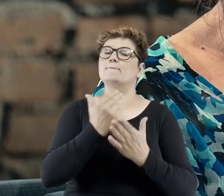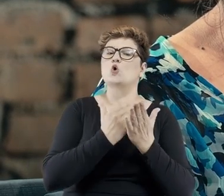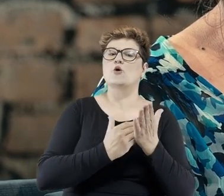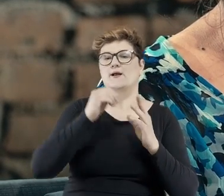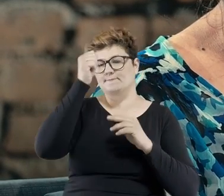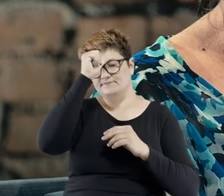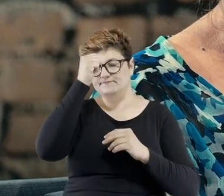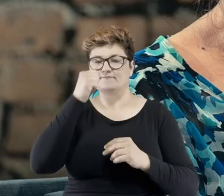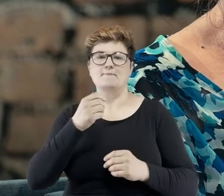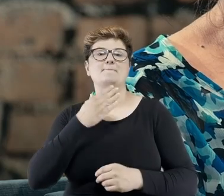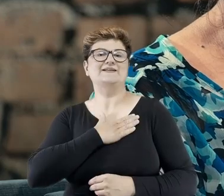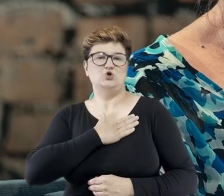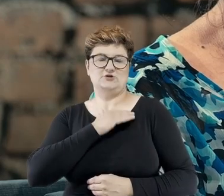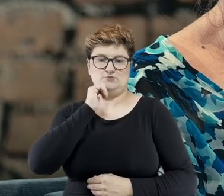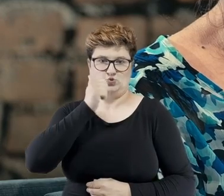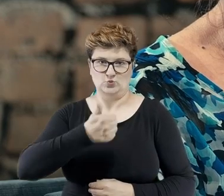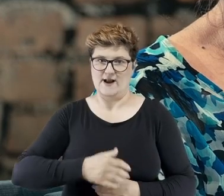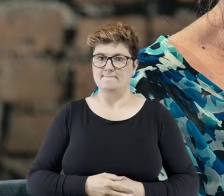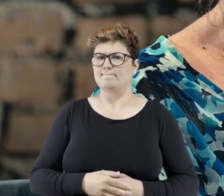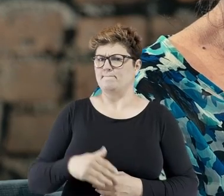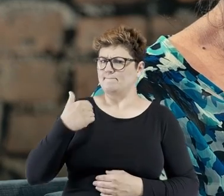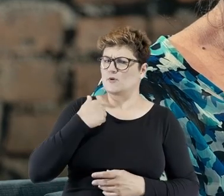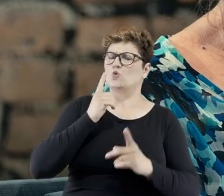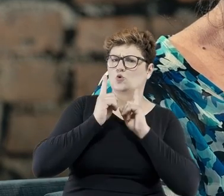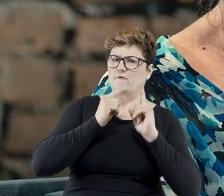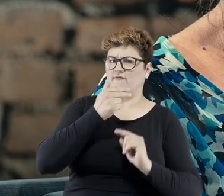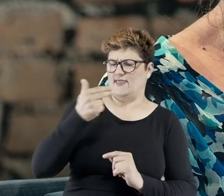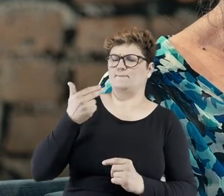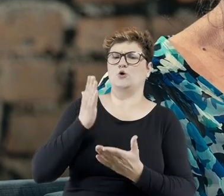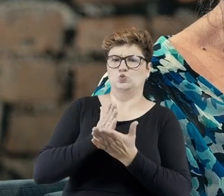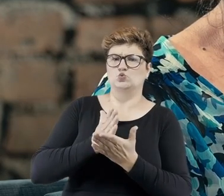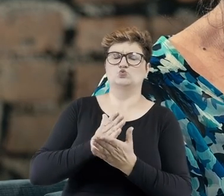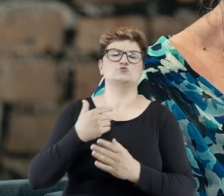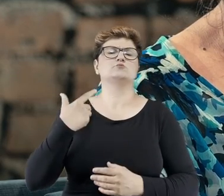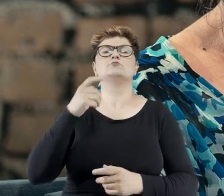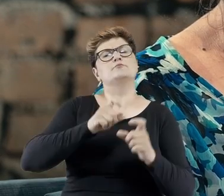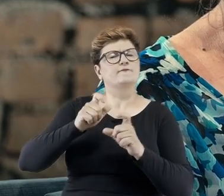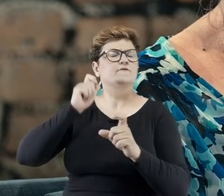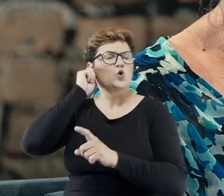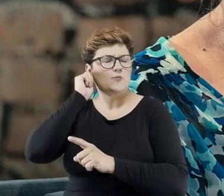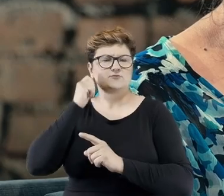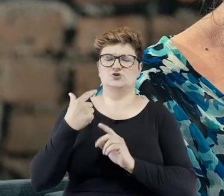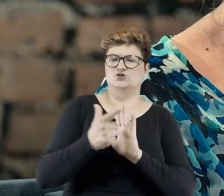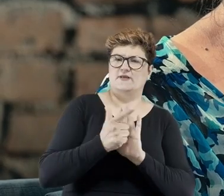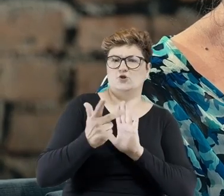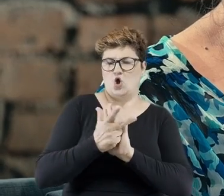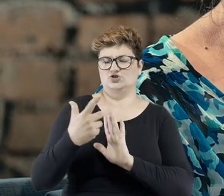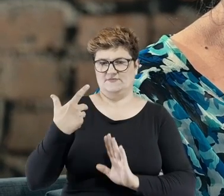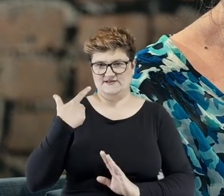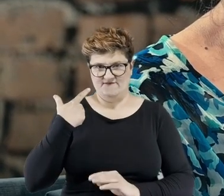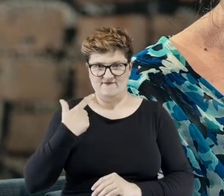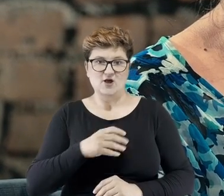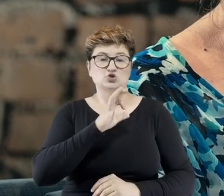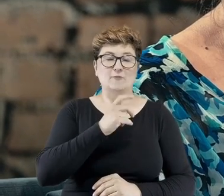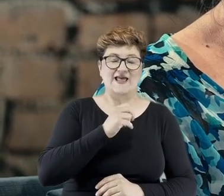programu Patriotyzm Jutra. Rozmawialiśmy już o bohaterkach XVII-XVIII-wiecznych, Joannie Schopenhauer,